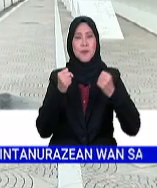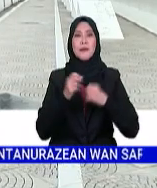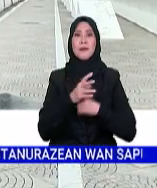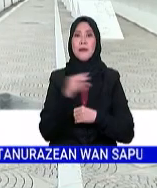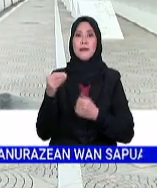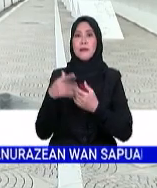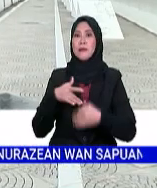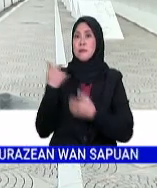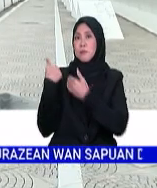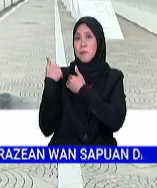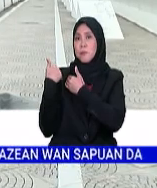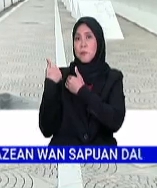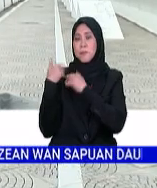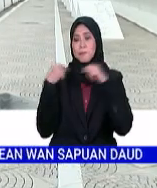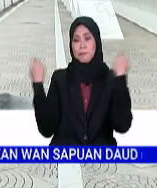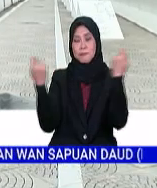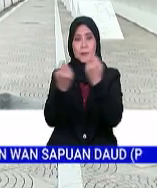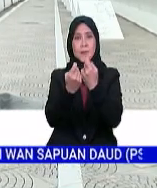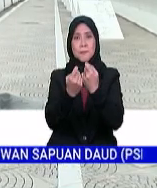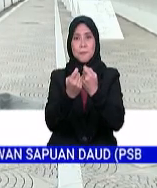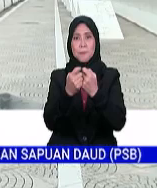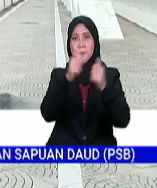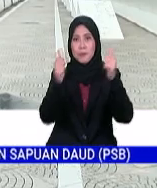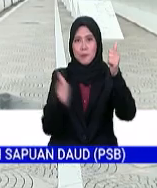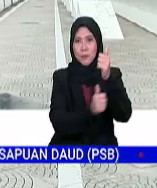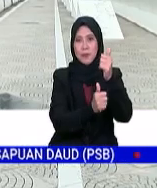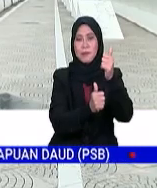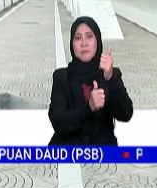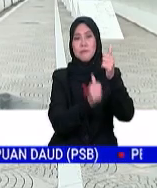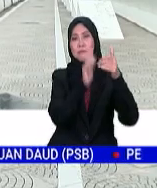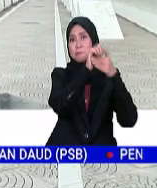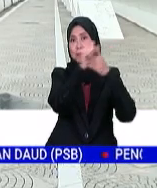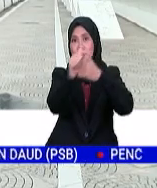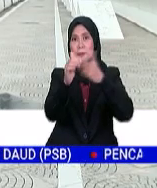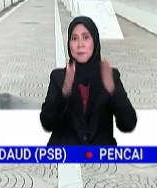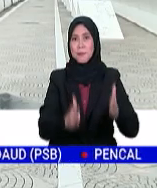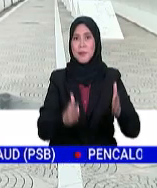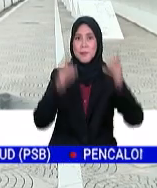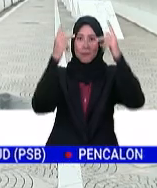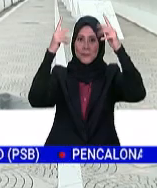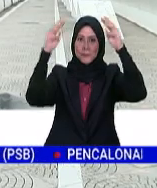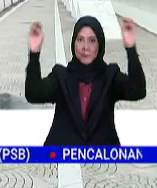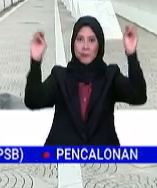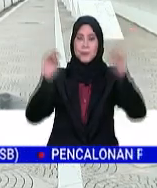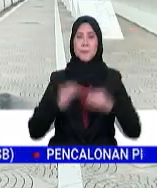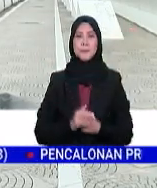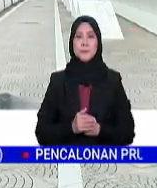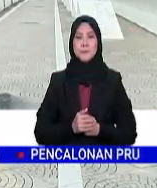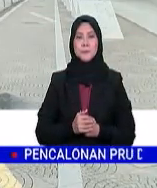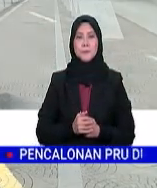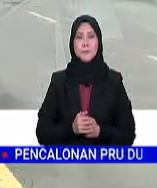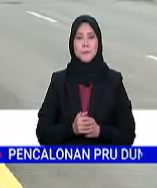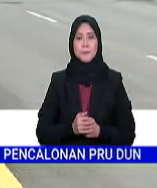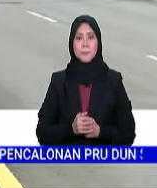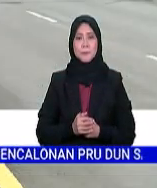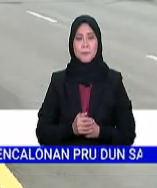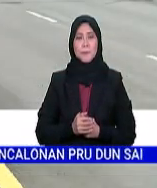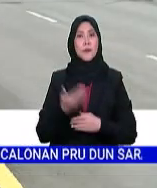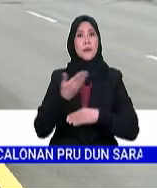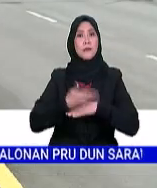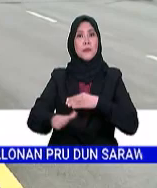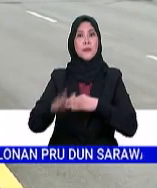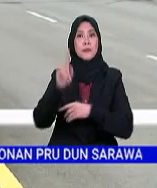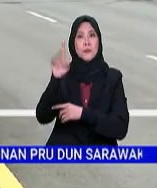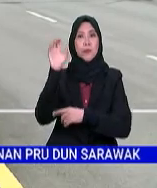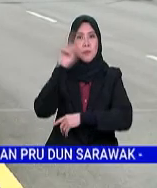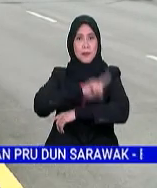rasa tanggungjawab sebuah pasukan di bawah seorang nahoda bergelar Perdana Menteri. Selepas 100